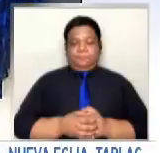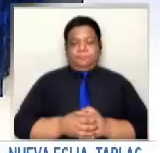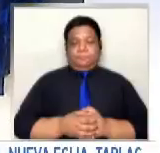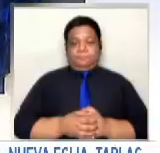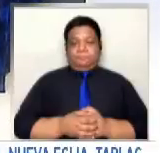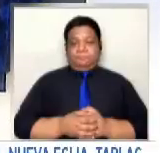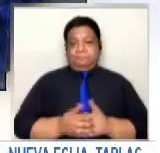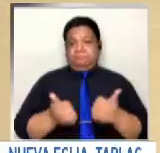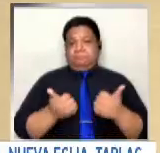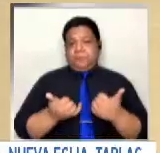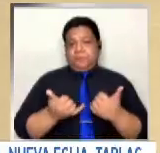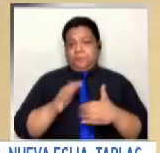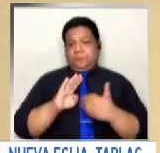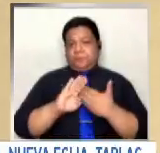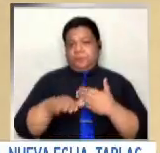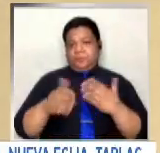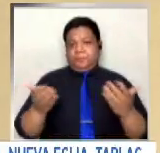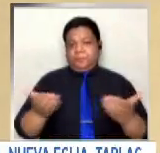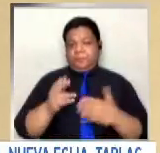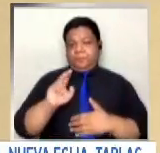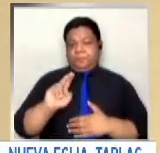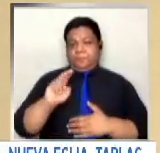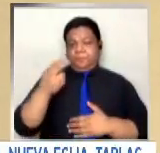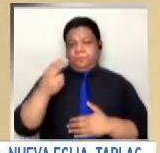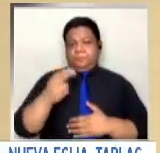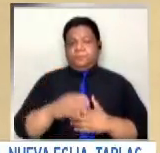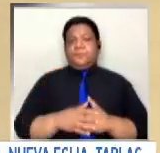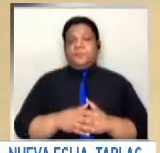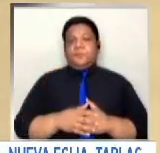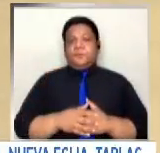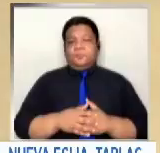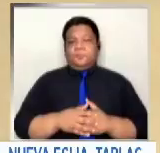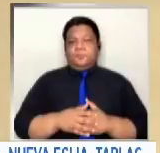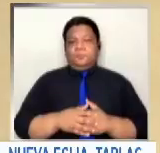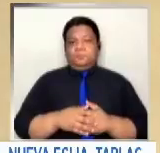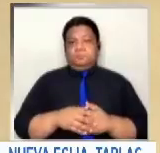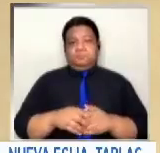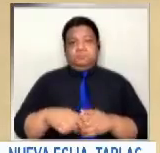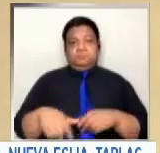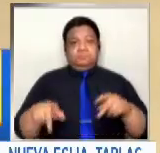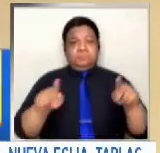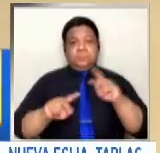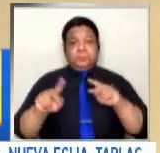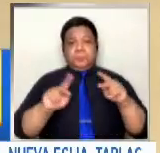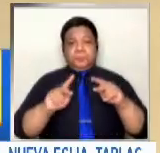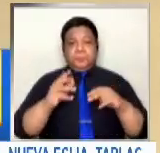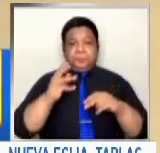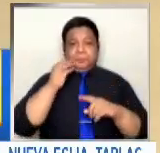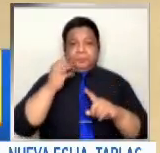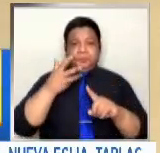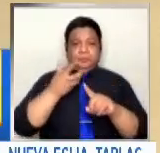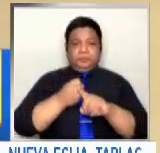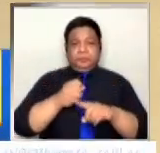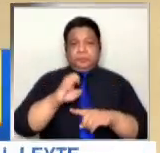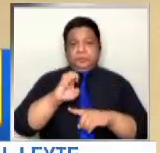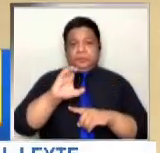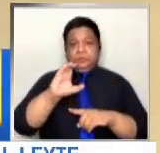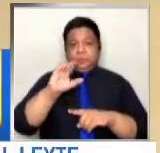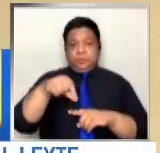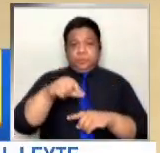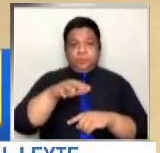Nagbabalik po ng hirit, muli pong makakatanggap ng ayuda ang mga apektado ng enhanced community quarantine sa NCR Plus